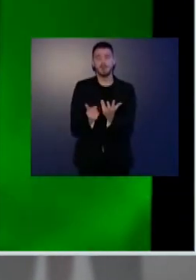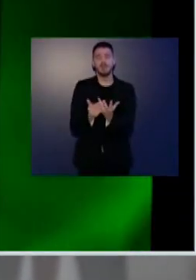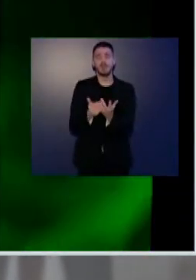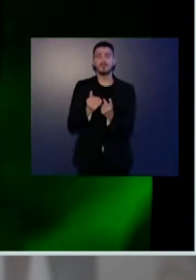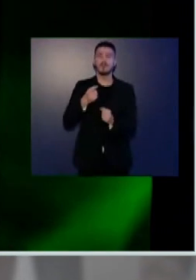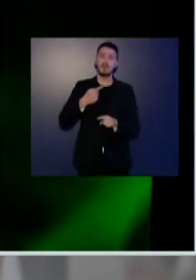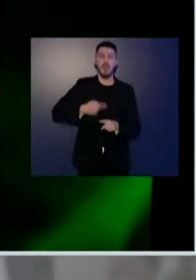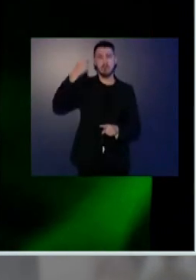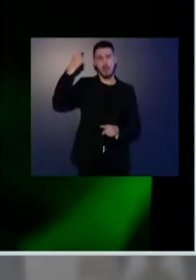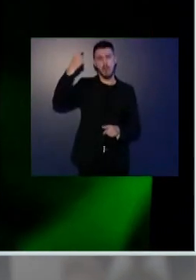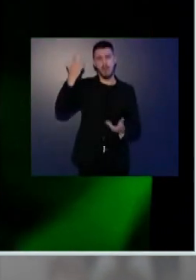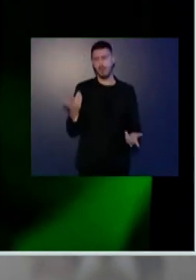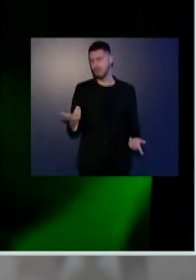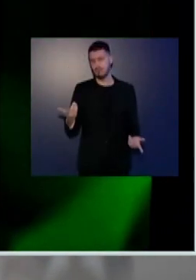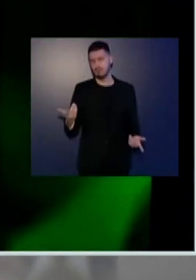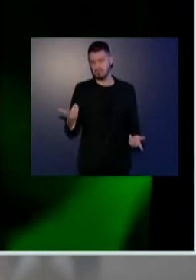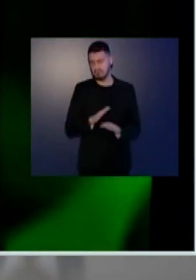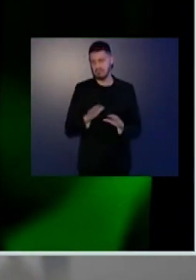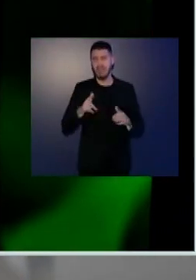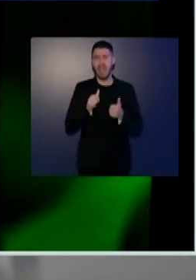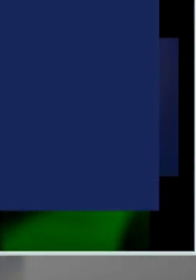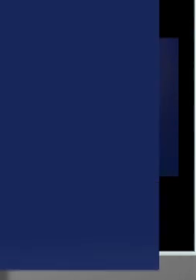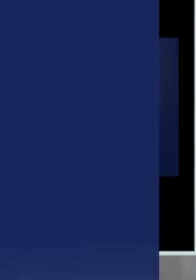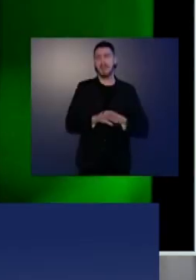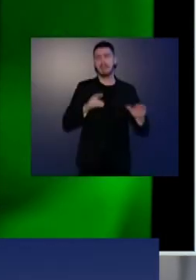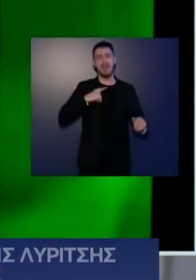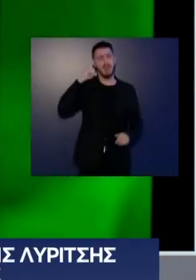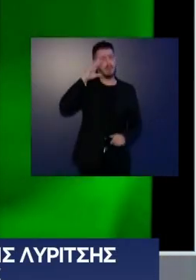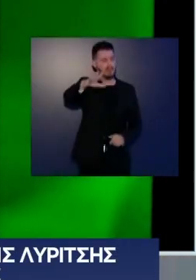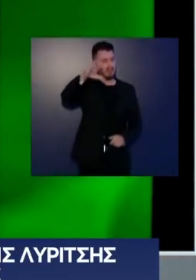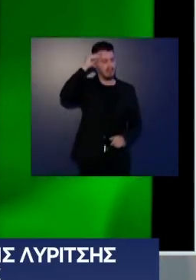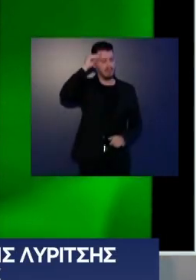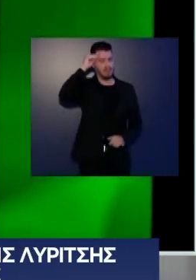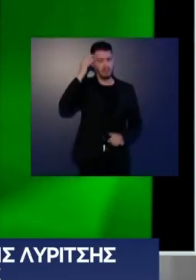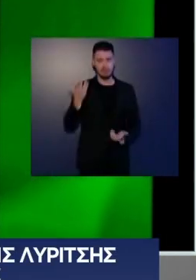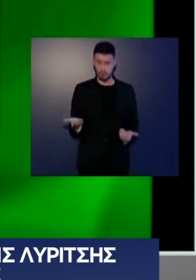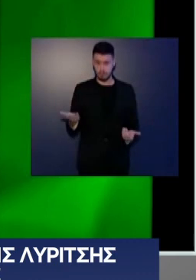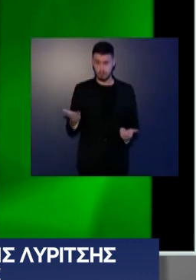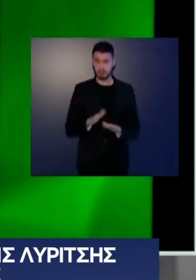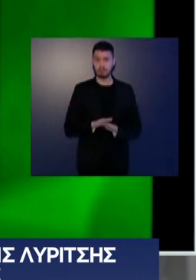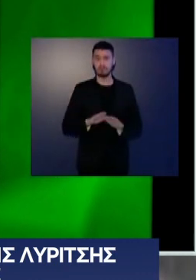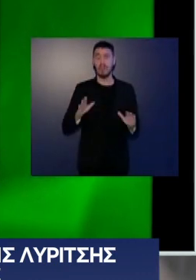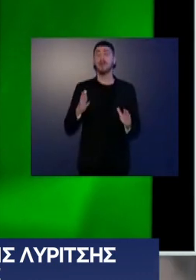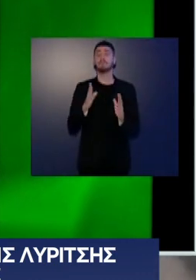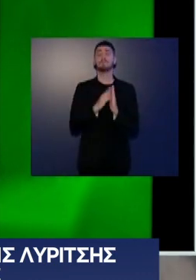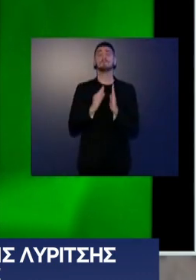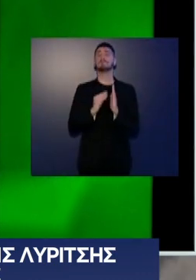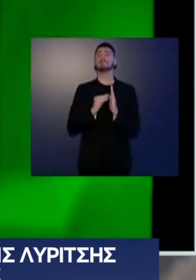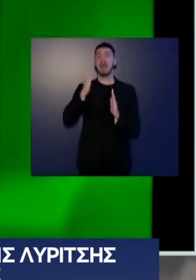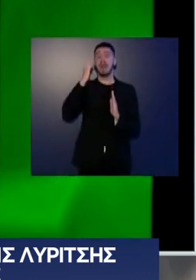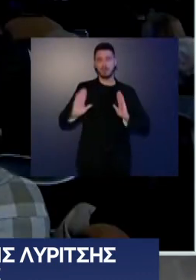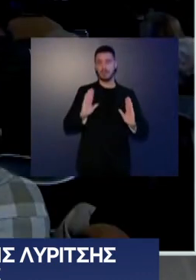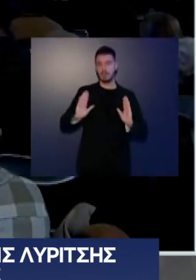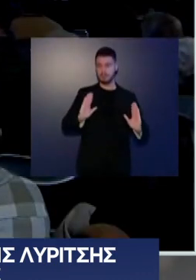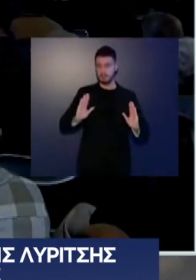Καλημέρα σας και ευχαριστώ για την πρόσκληση. Εγώ ευχαριστώ. Πείτε μου σας παρακαλώ τα βασικά σημεία, όπως τα έχετε καταγράψει κι εσείς, της